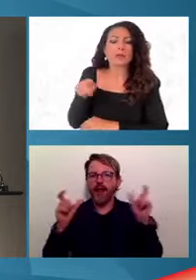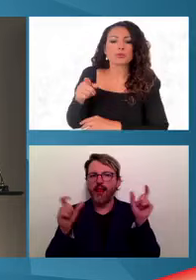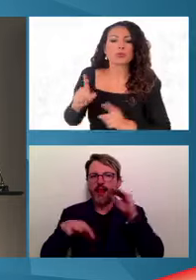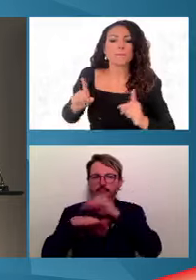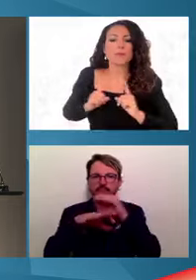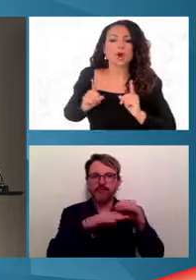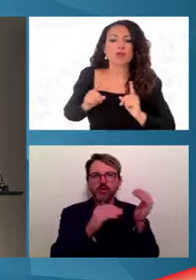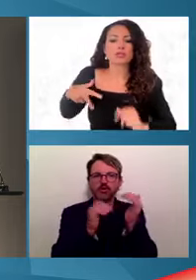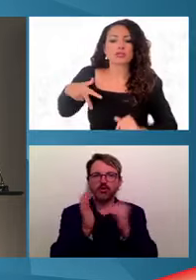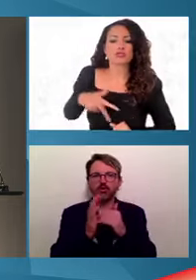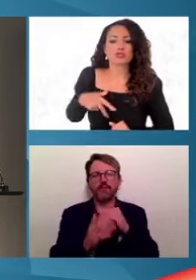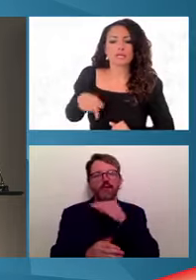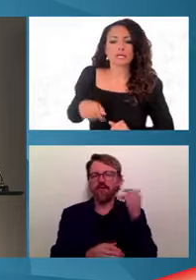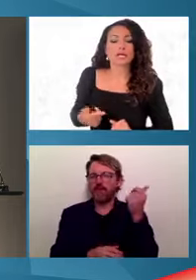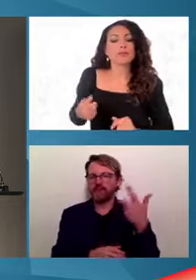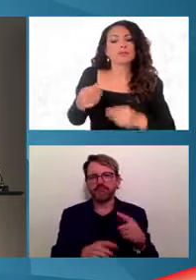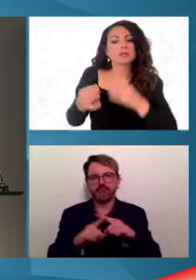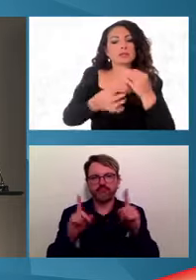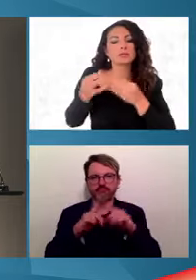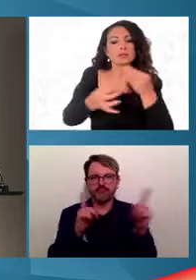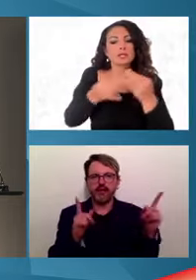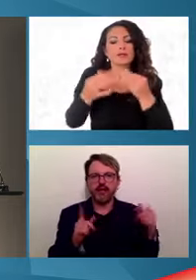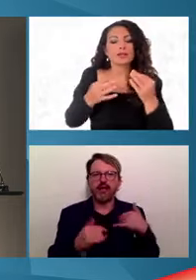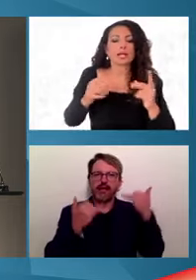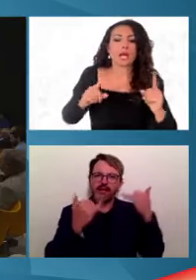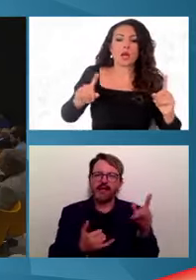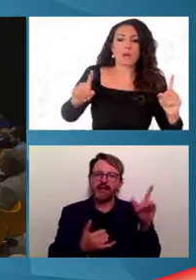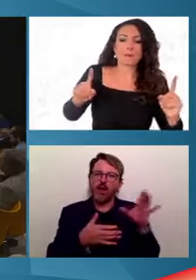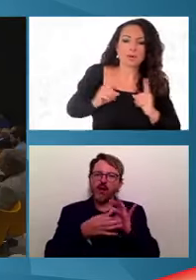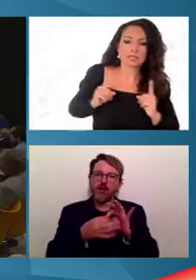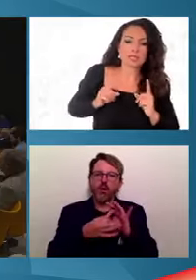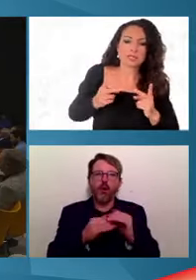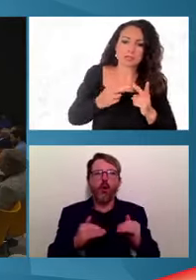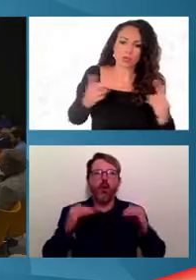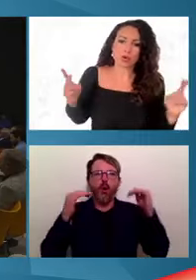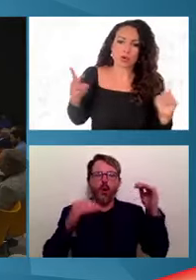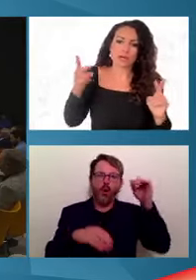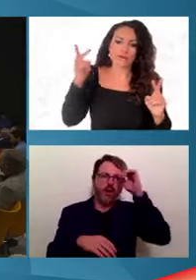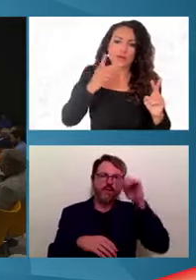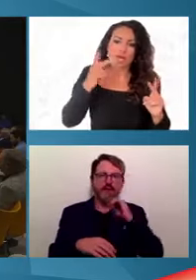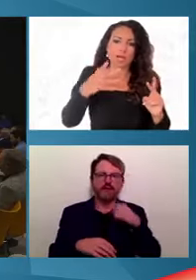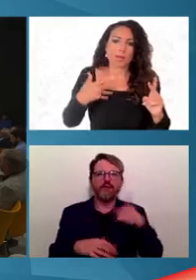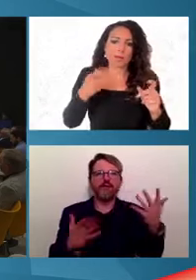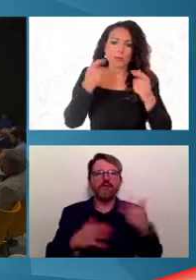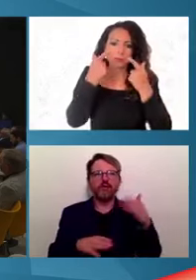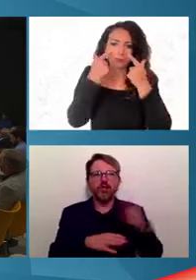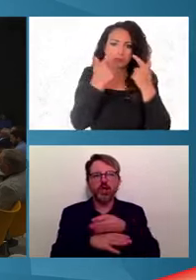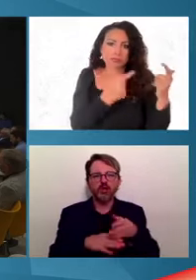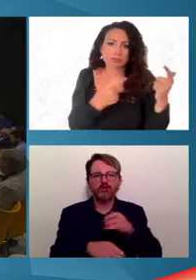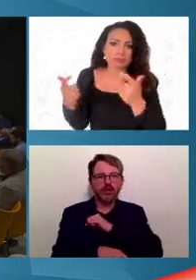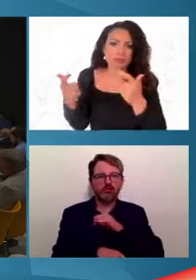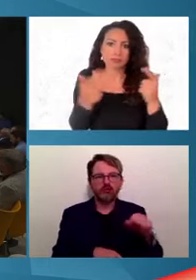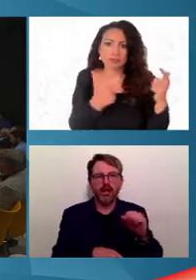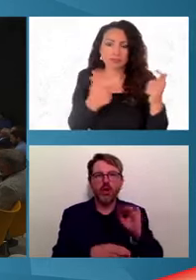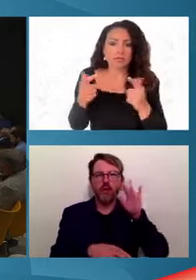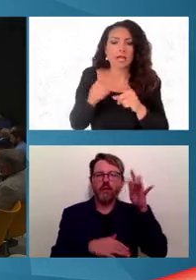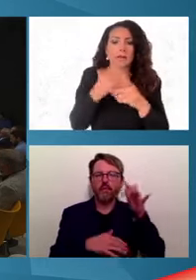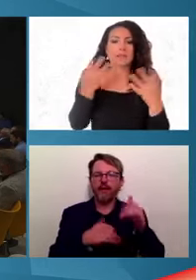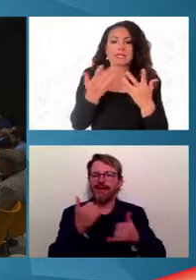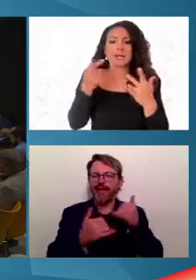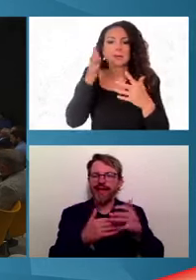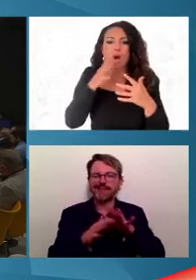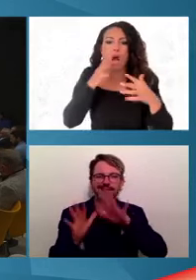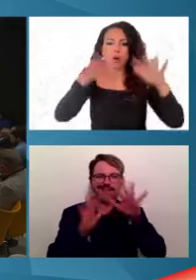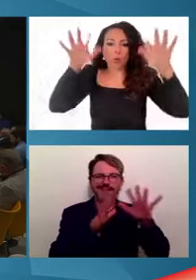anderen Dingen, die wichtig sind. Jetzt auch in Bezug auf das Hochwasser, wo wir Entscheidungen treffen müssen über Jahrzehnte hinweg,